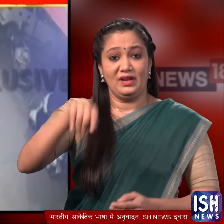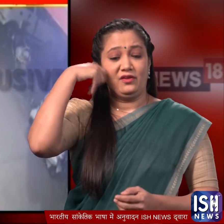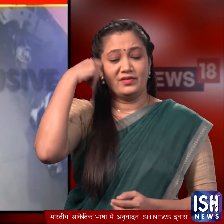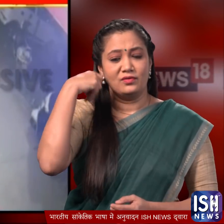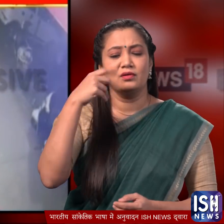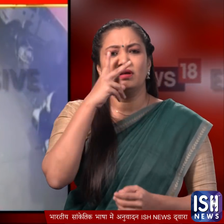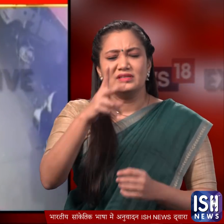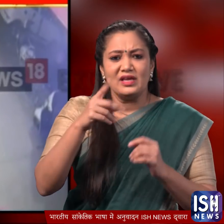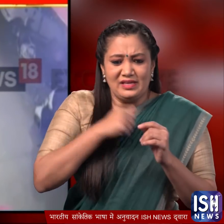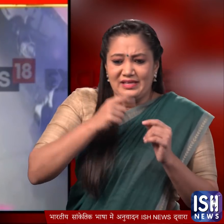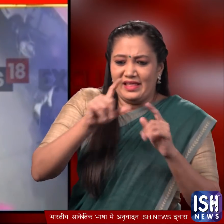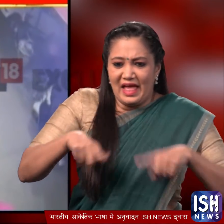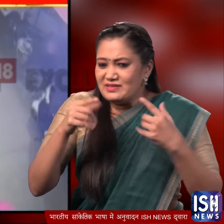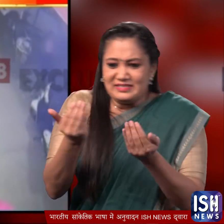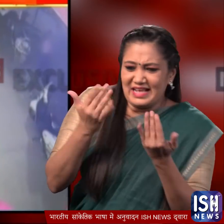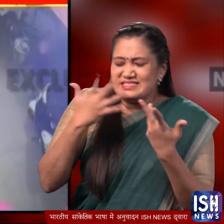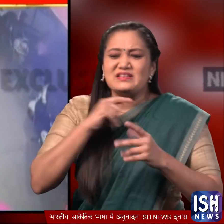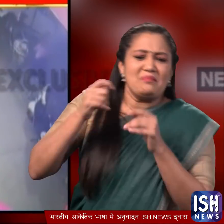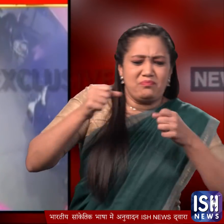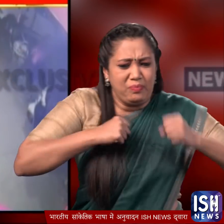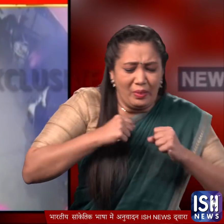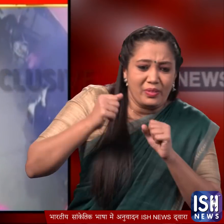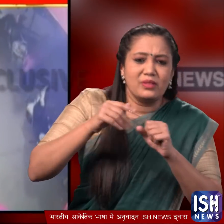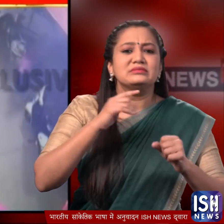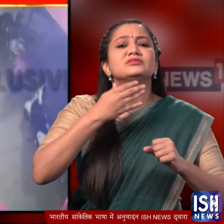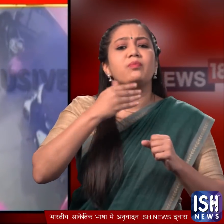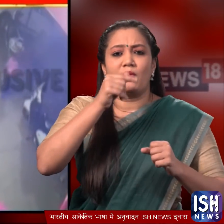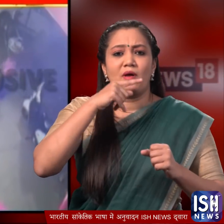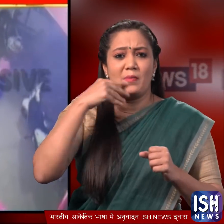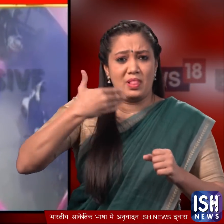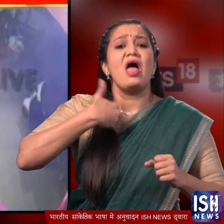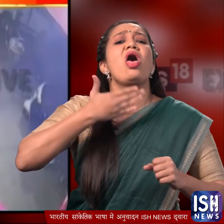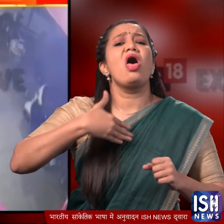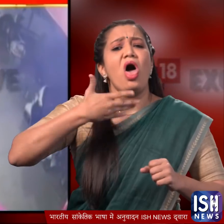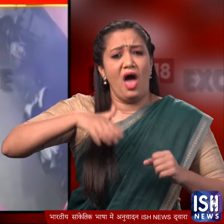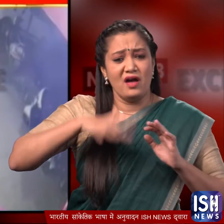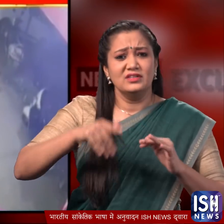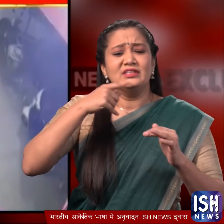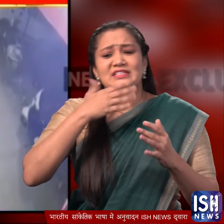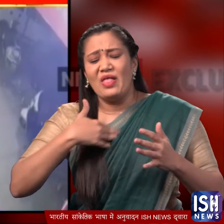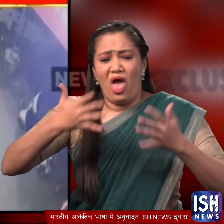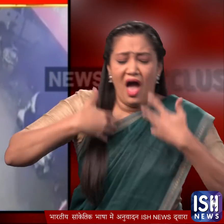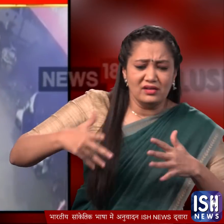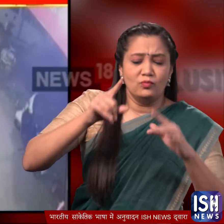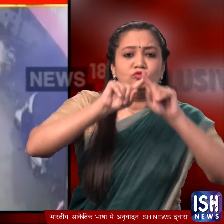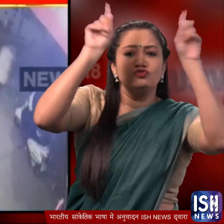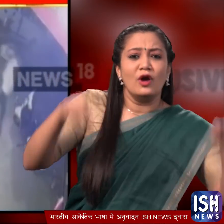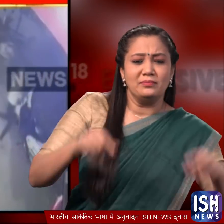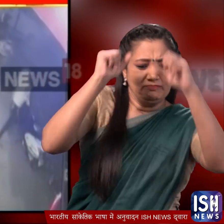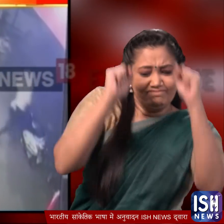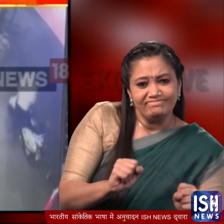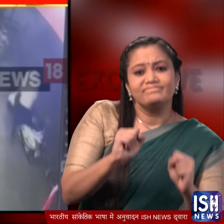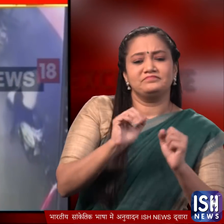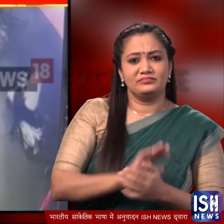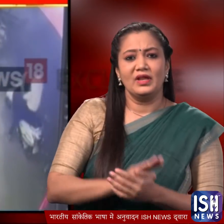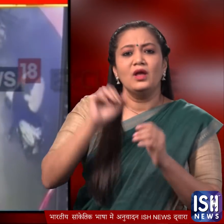इस वीडियो में वो महिला जान बचाने के लिए भागती नजर आई। उस वक्त उसके गले से खून बह रहा था। वो लहूलुहान महिला एक दुकान की